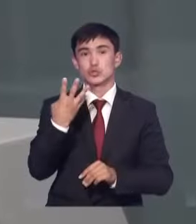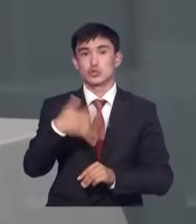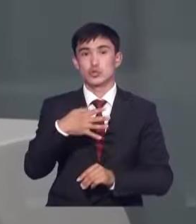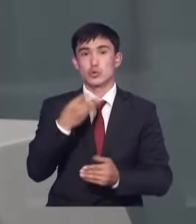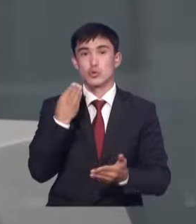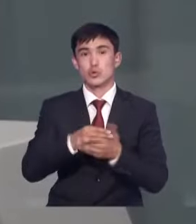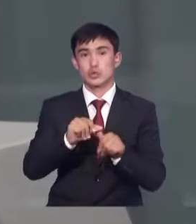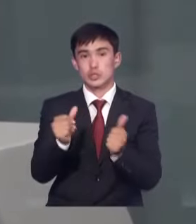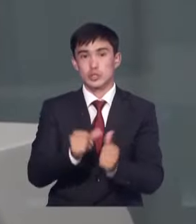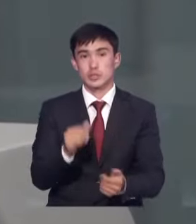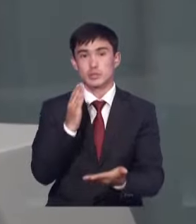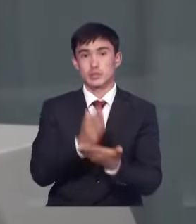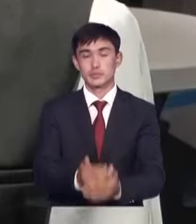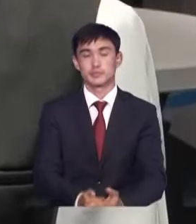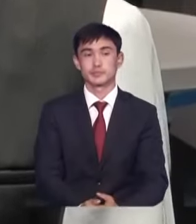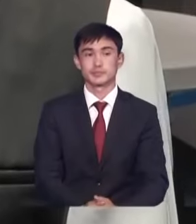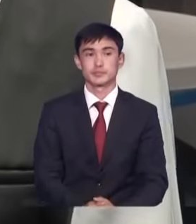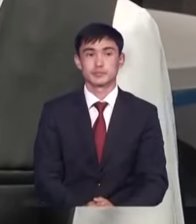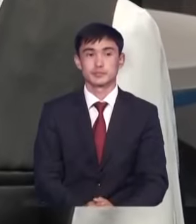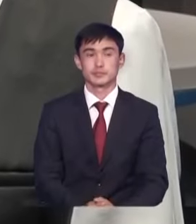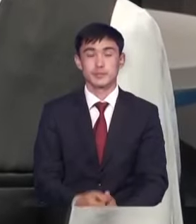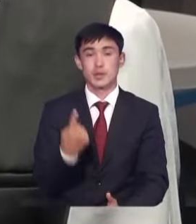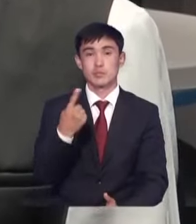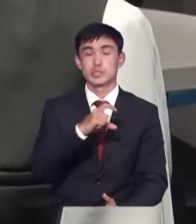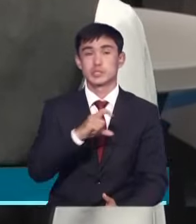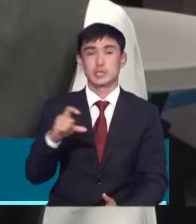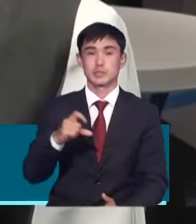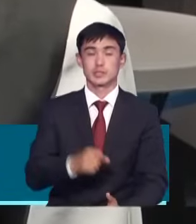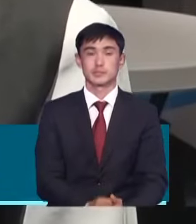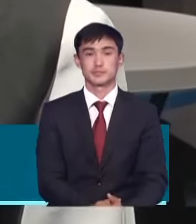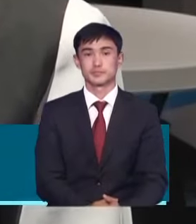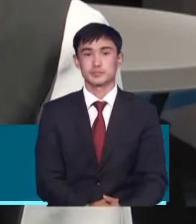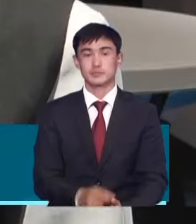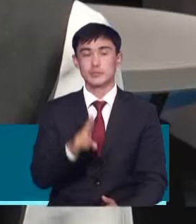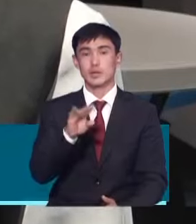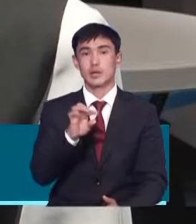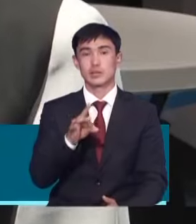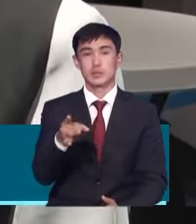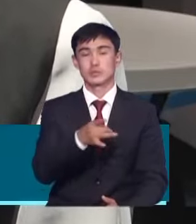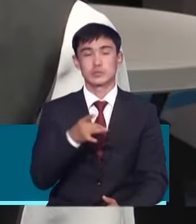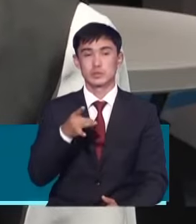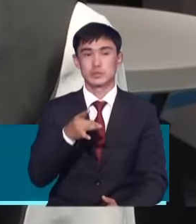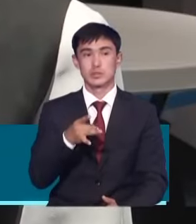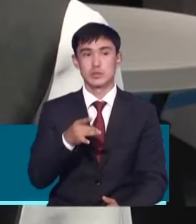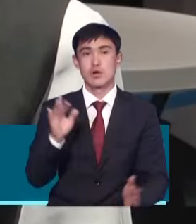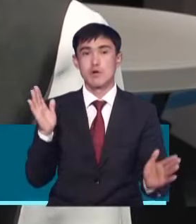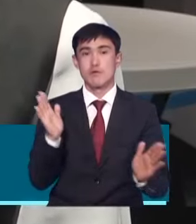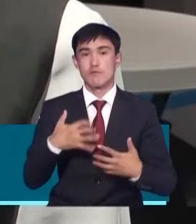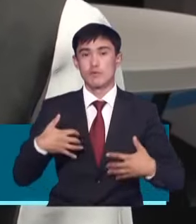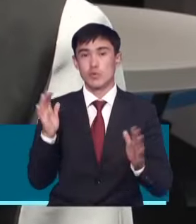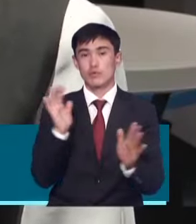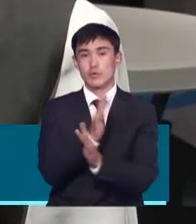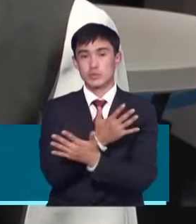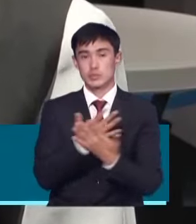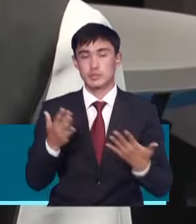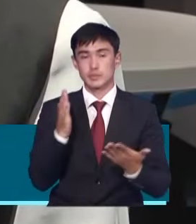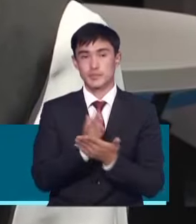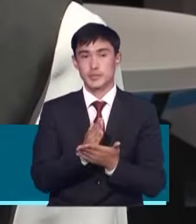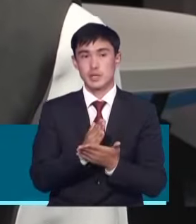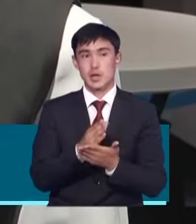жәдігер топтастырылған. Бірінші қабатта Қаратал ауданының флорасы мен фаунасы